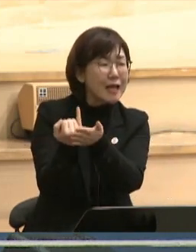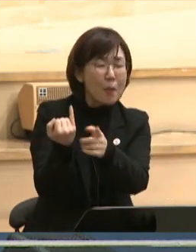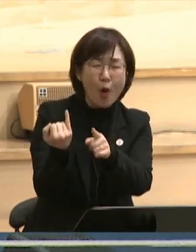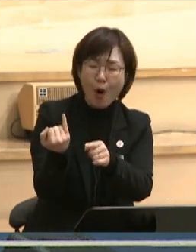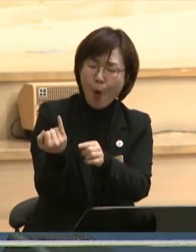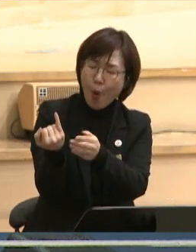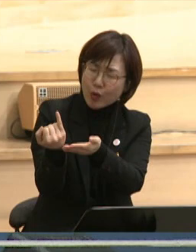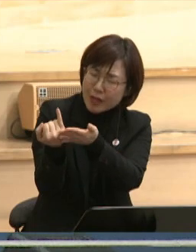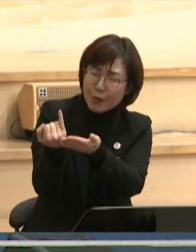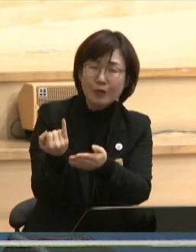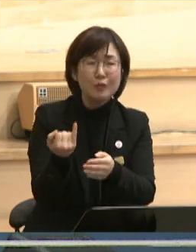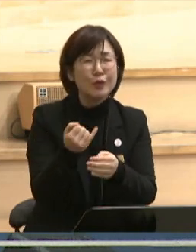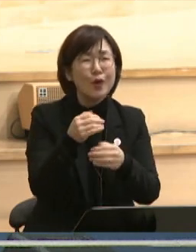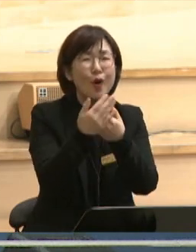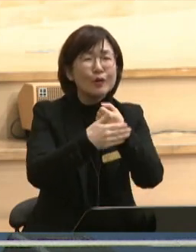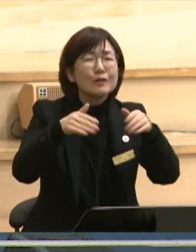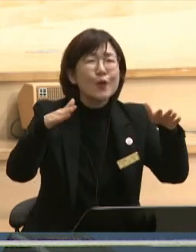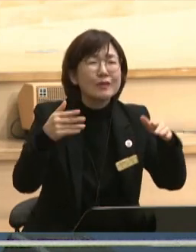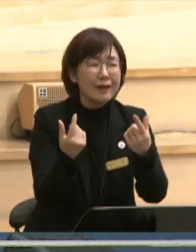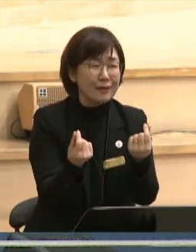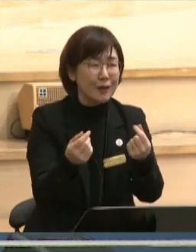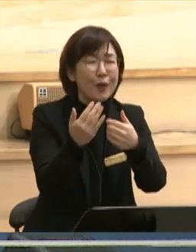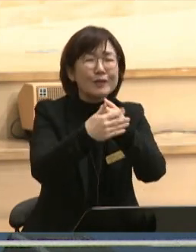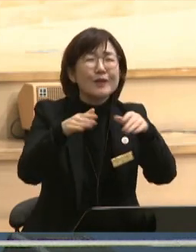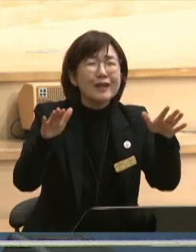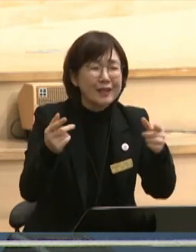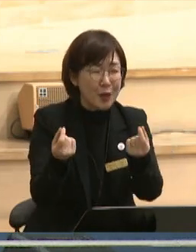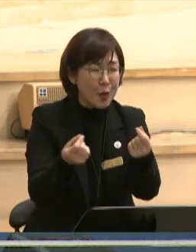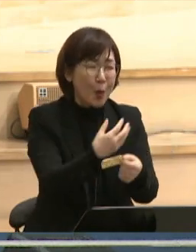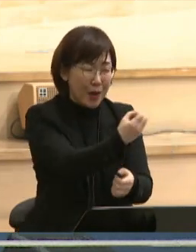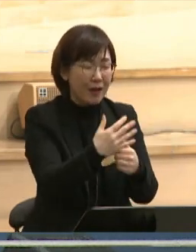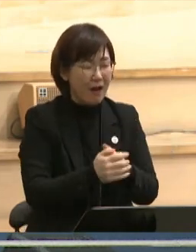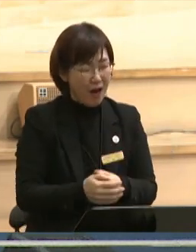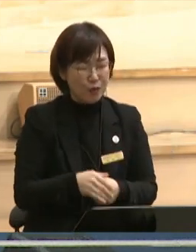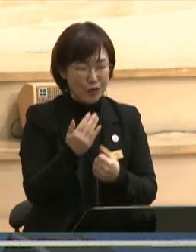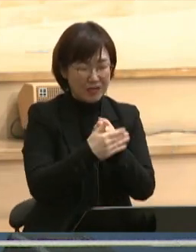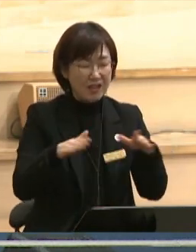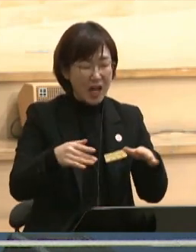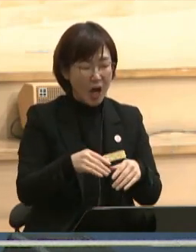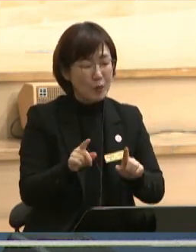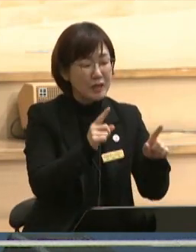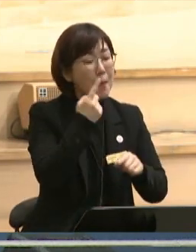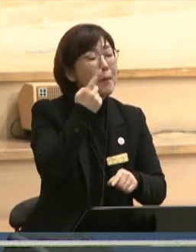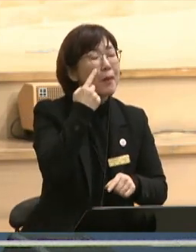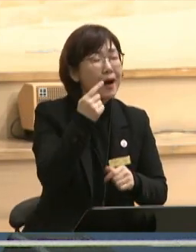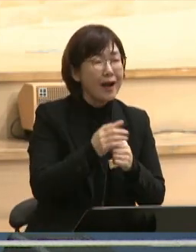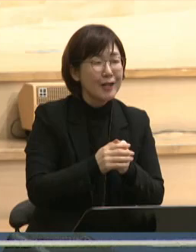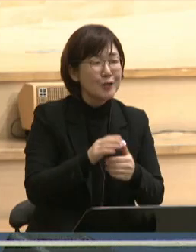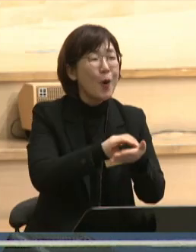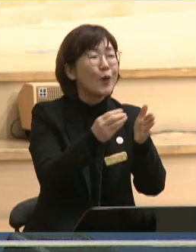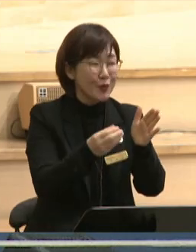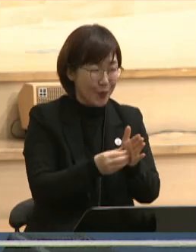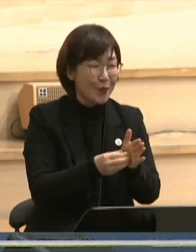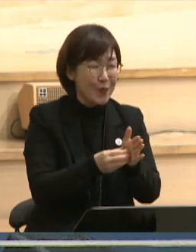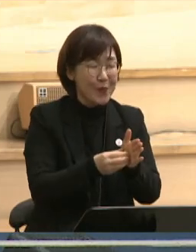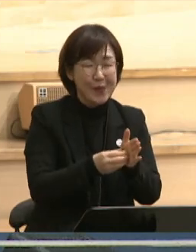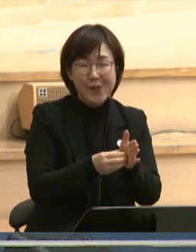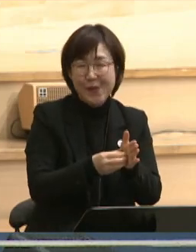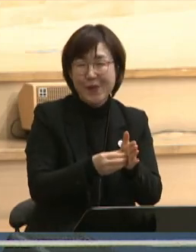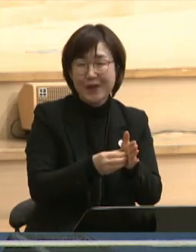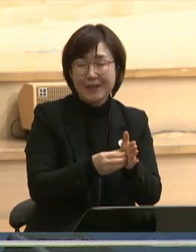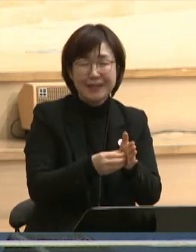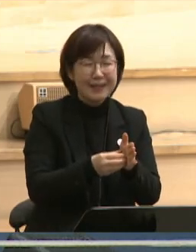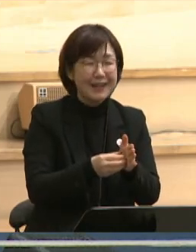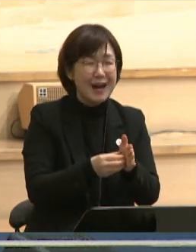이렇게 이야기합니다 사모님은 천사 같아요 제가 속으로 천사하고 한번 살아봐라 뭐 이런 말입니다 나오지만 근데 제가